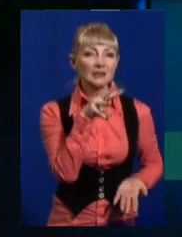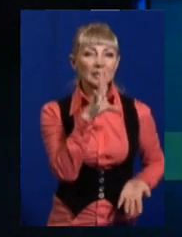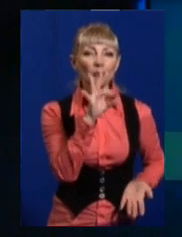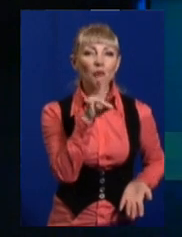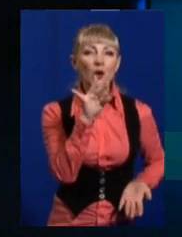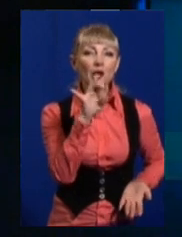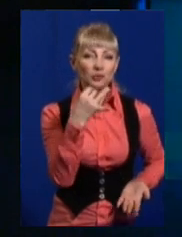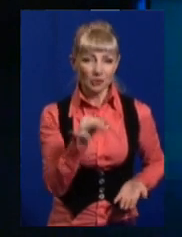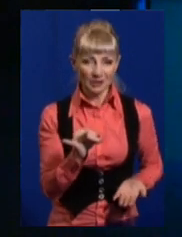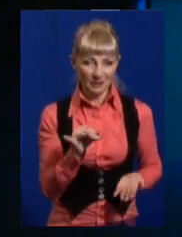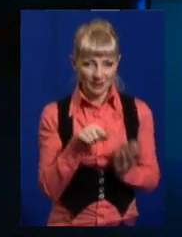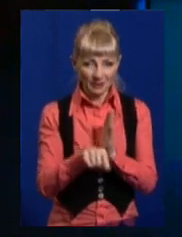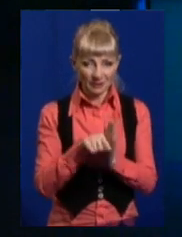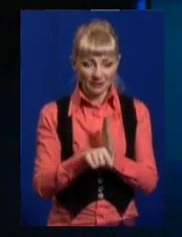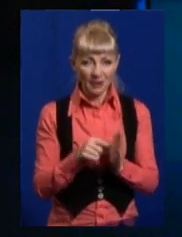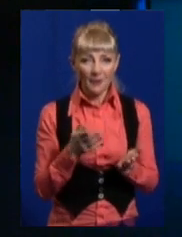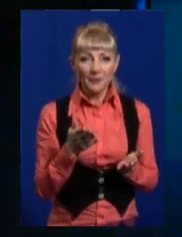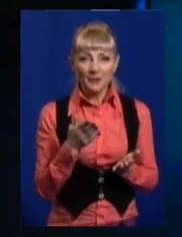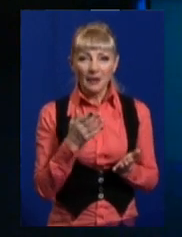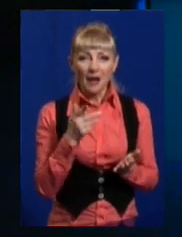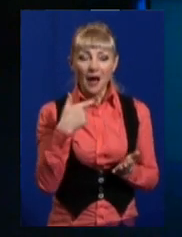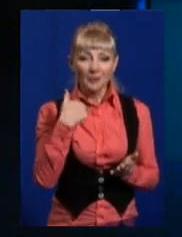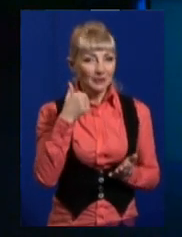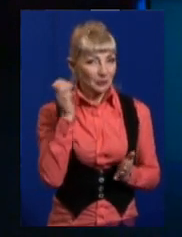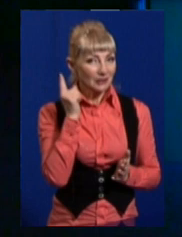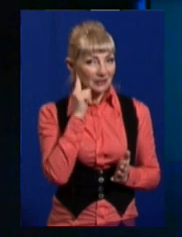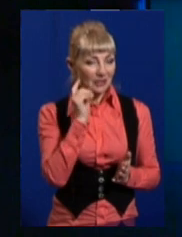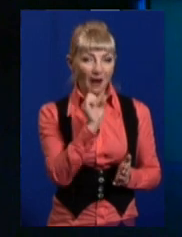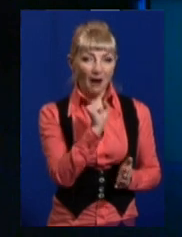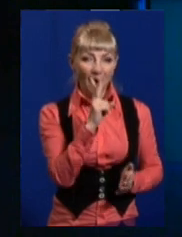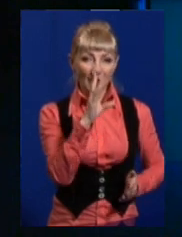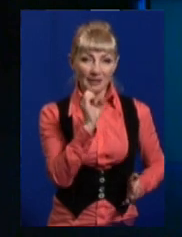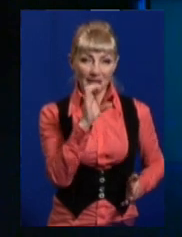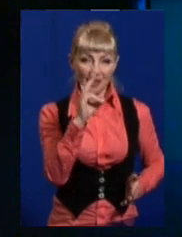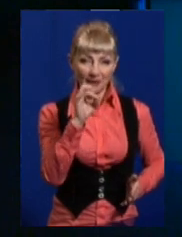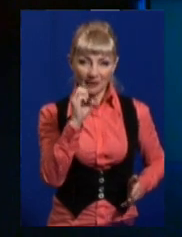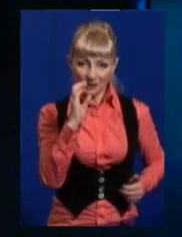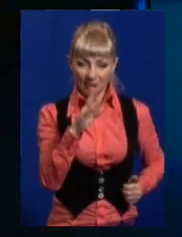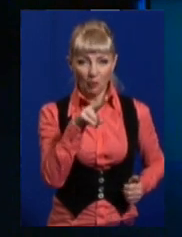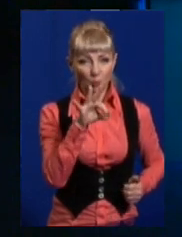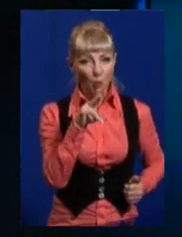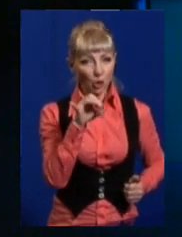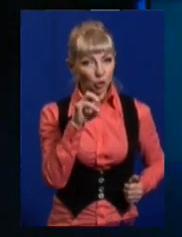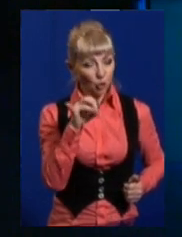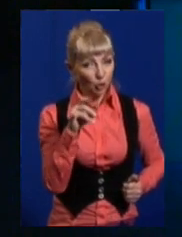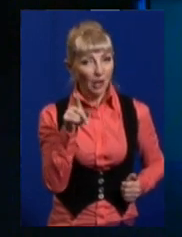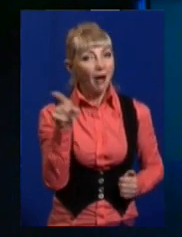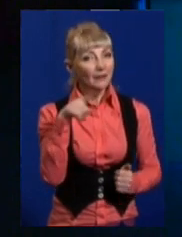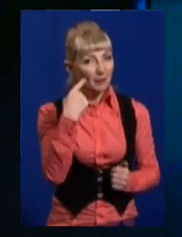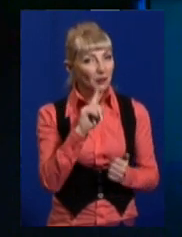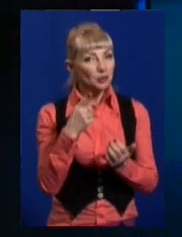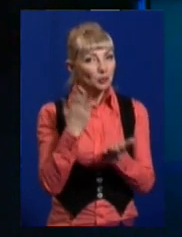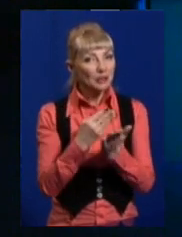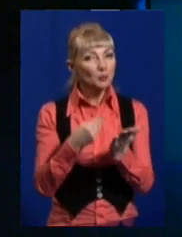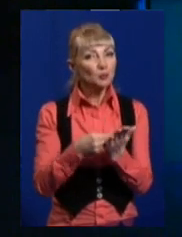регіональних інтересів, а от політолога, якого ми чули в сюжеті, Антон Аксентів, каже, що там є бюджетні інтереси. Ви погоджуєтесь